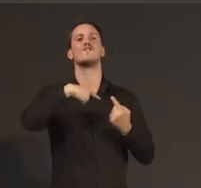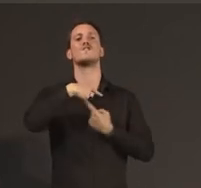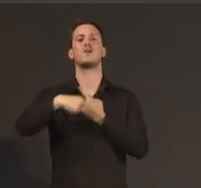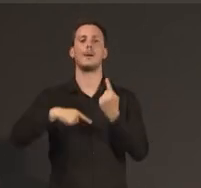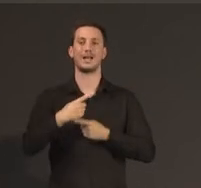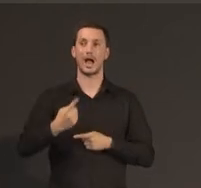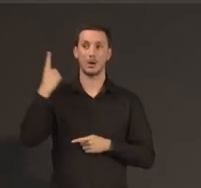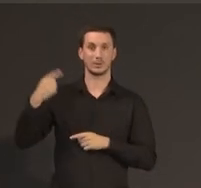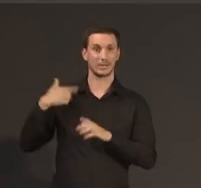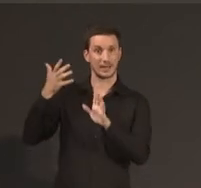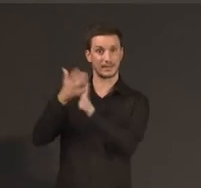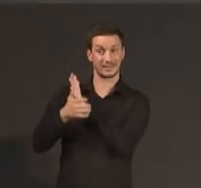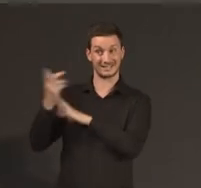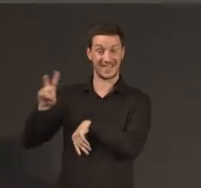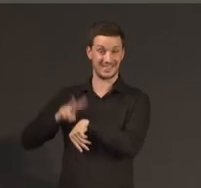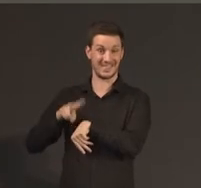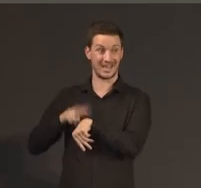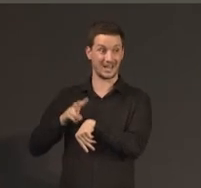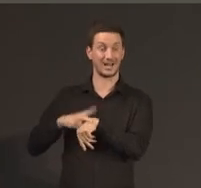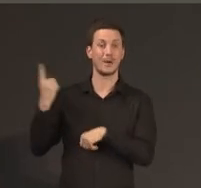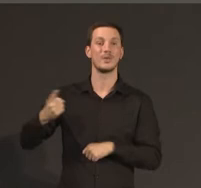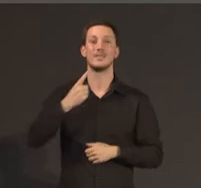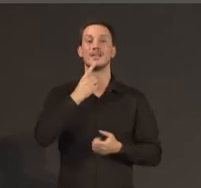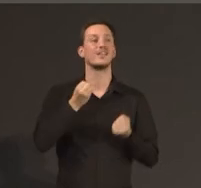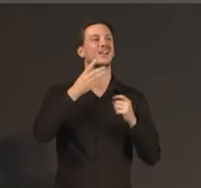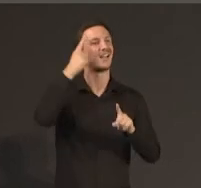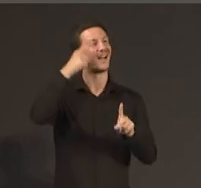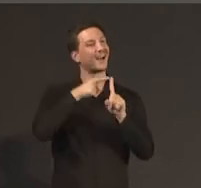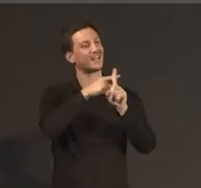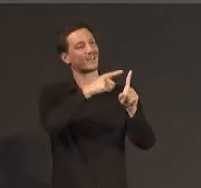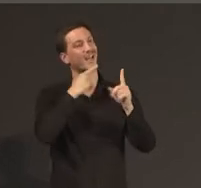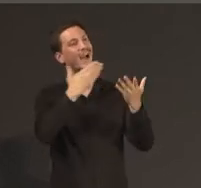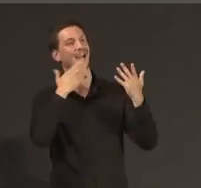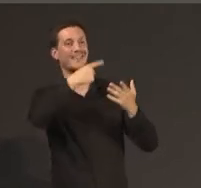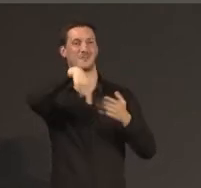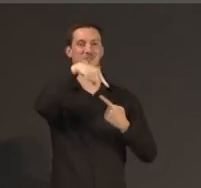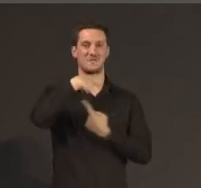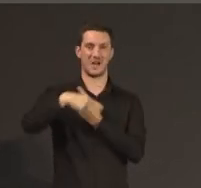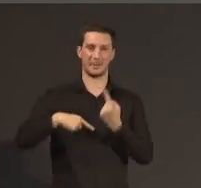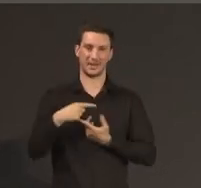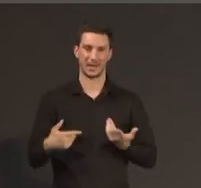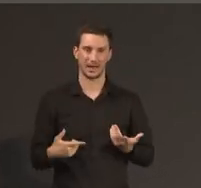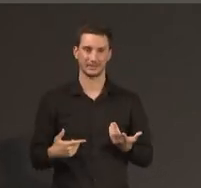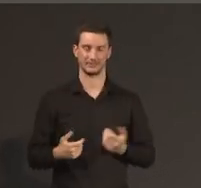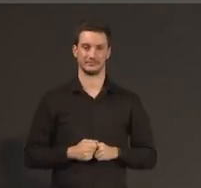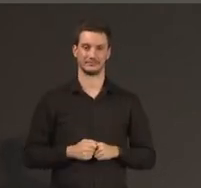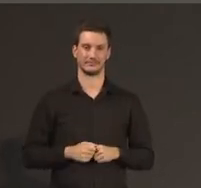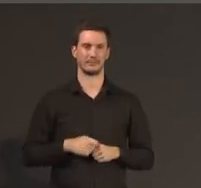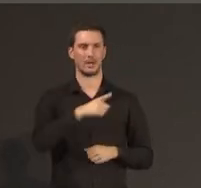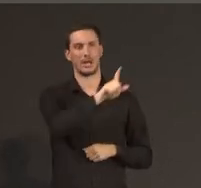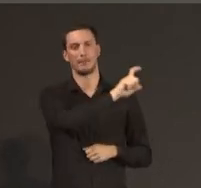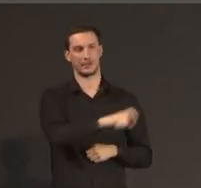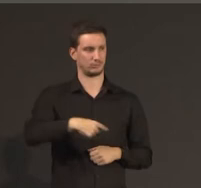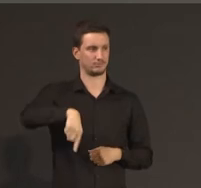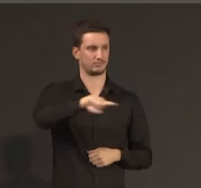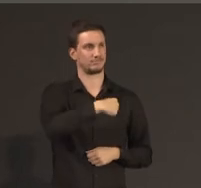dels discursos dels delegats i delegades, alguns heu fet referència a l'agraïment a la família. Sou persones molt